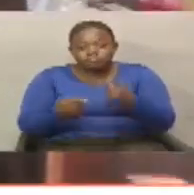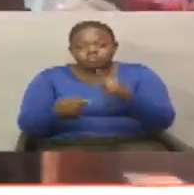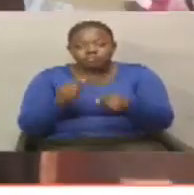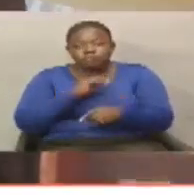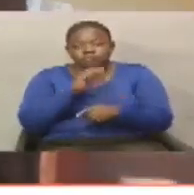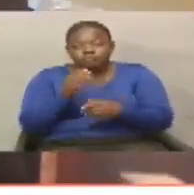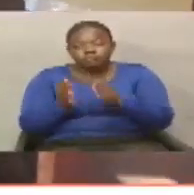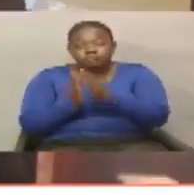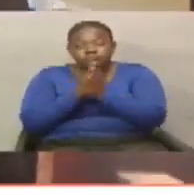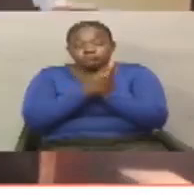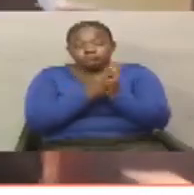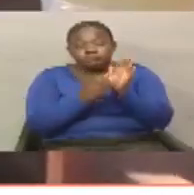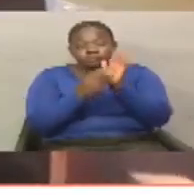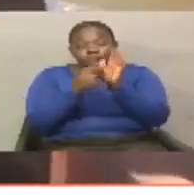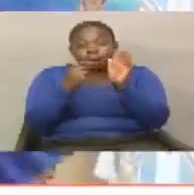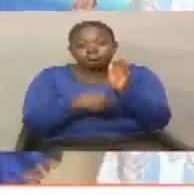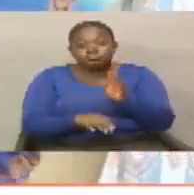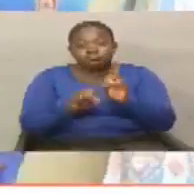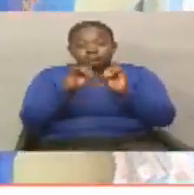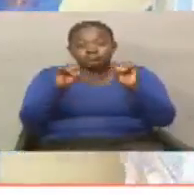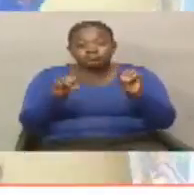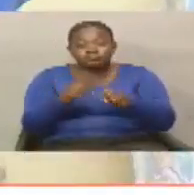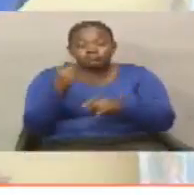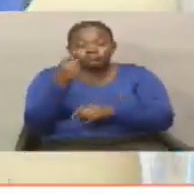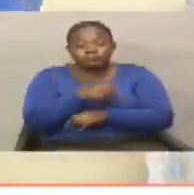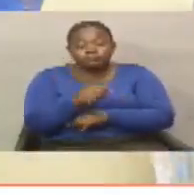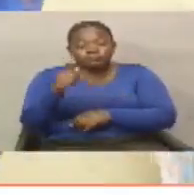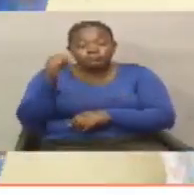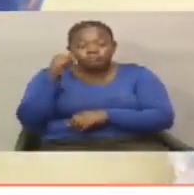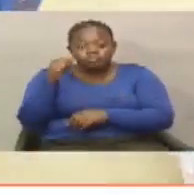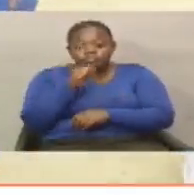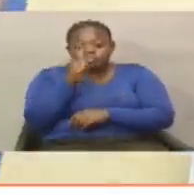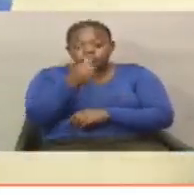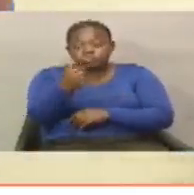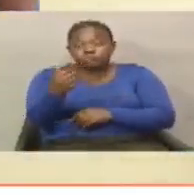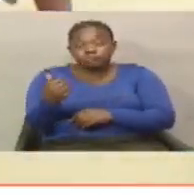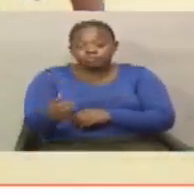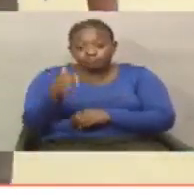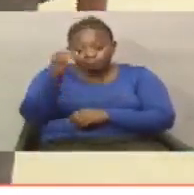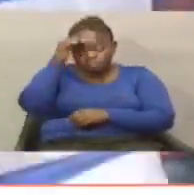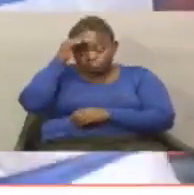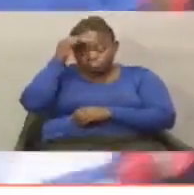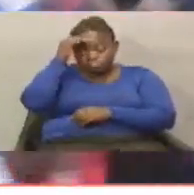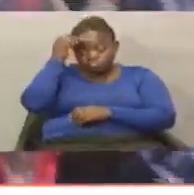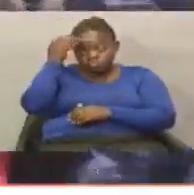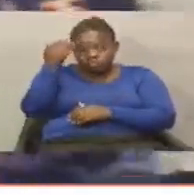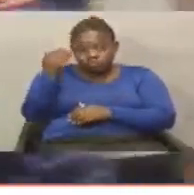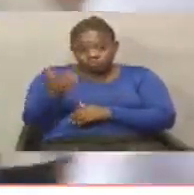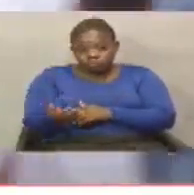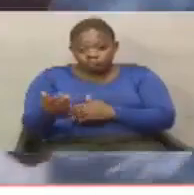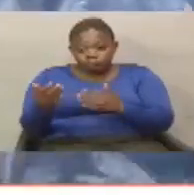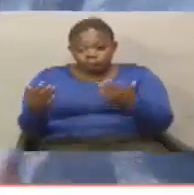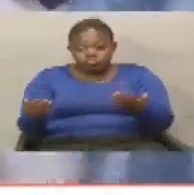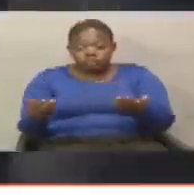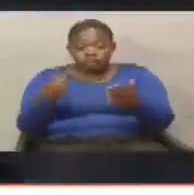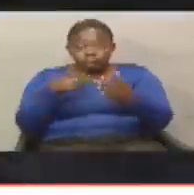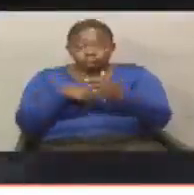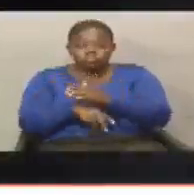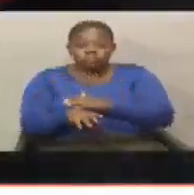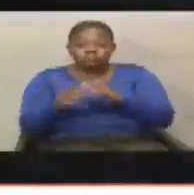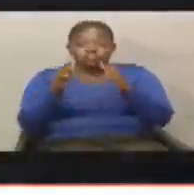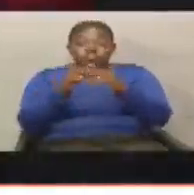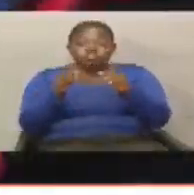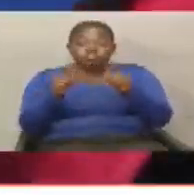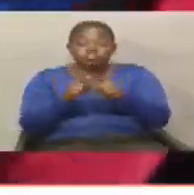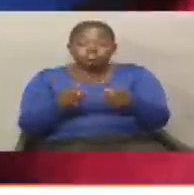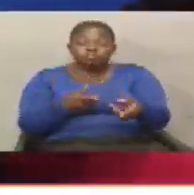Emboozi twagikulaze ku gataliiko ku nfuufu olunaku olw'eggulo ng'abazzukulu bw'abefuse ne poliisi nga basajja gyabwe ne ntwalayo mu nnyumba nga